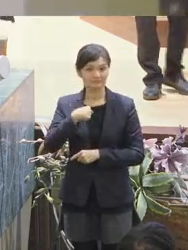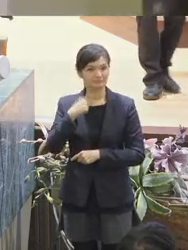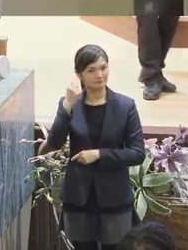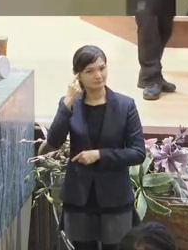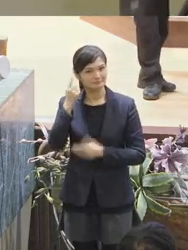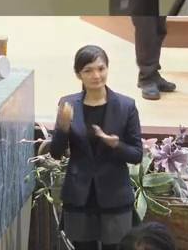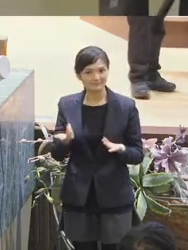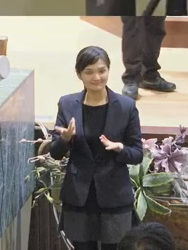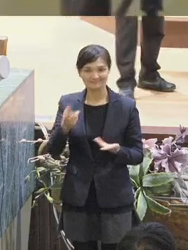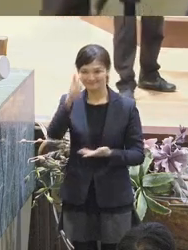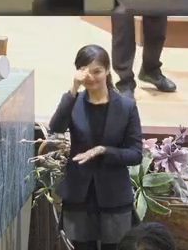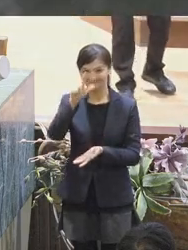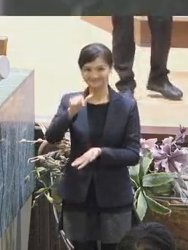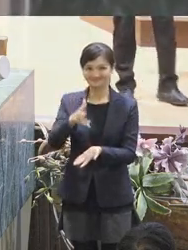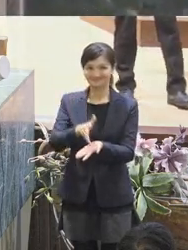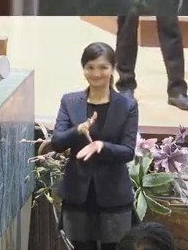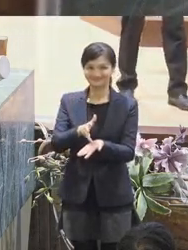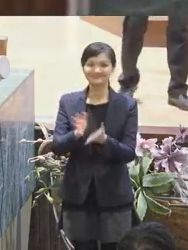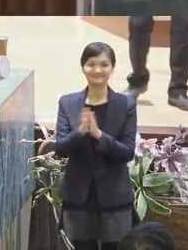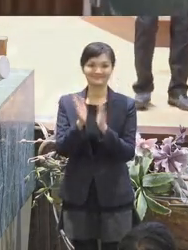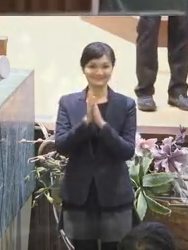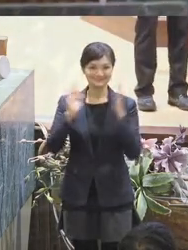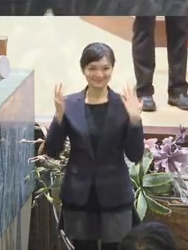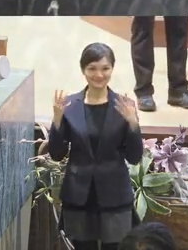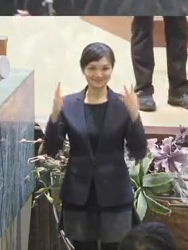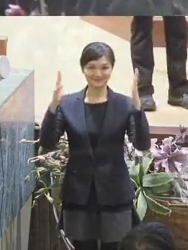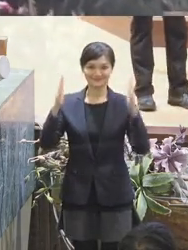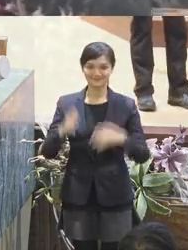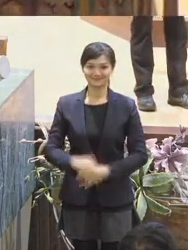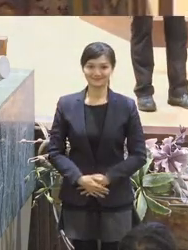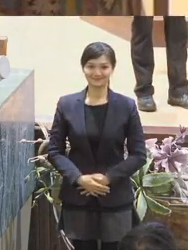介绍。 好，谢谢主持人。好，